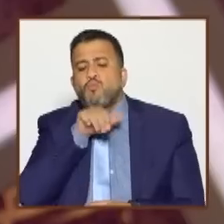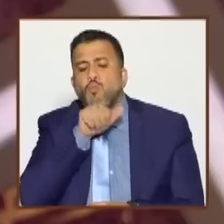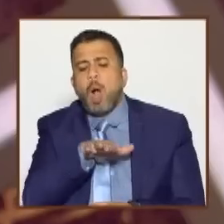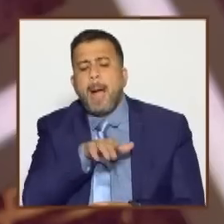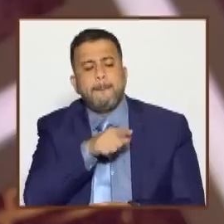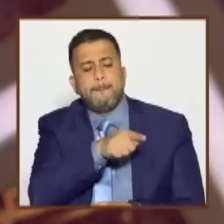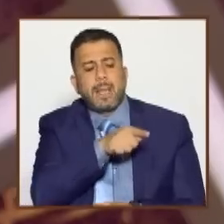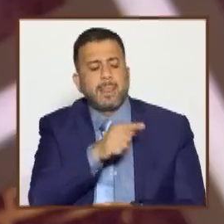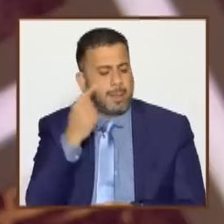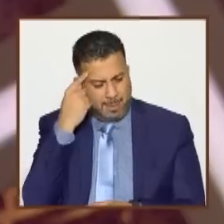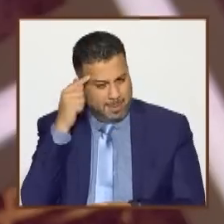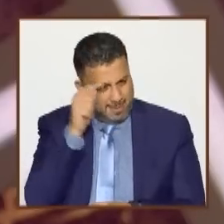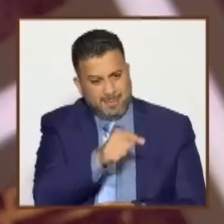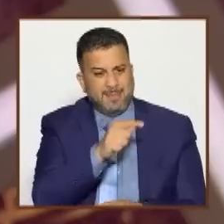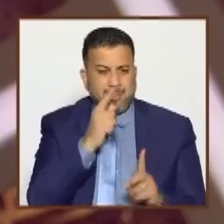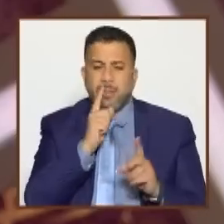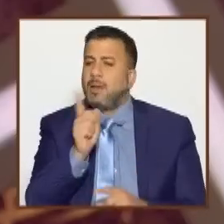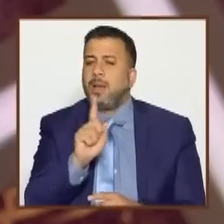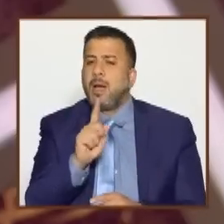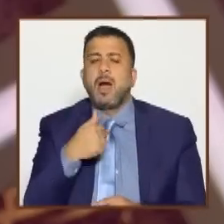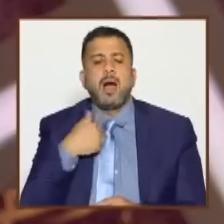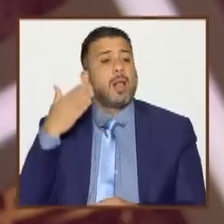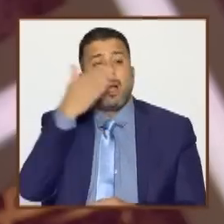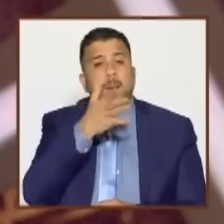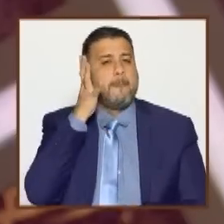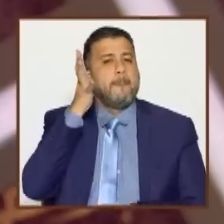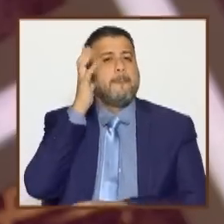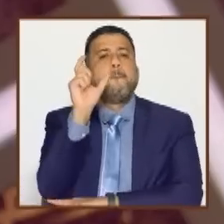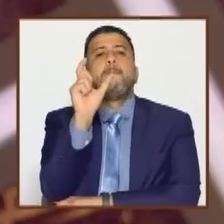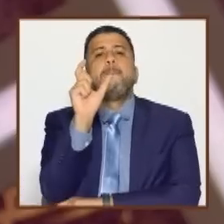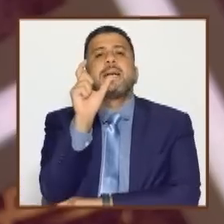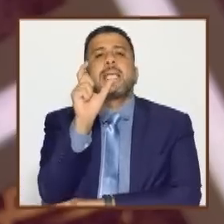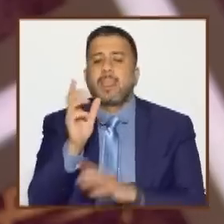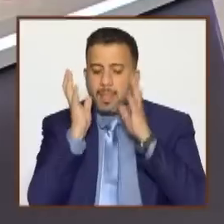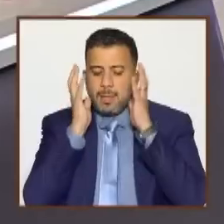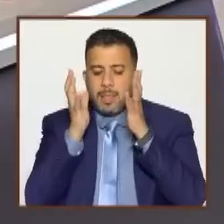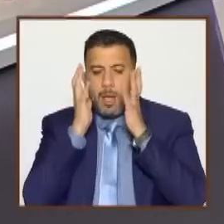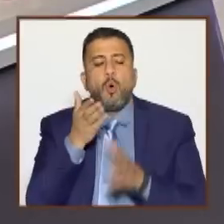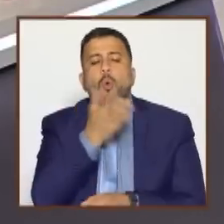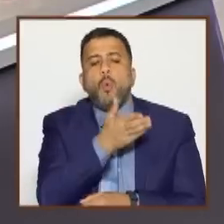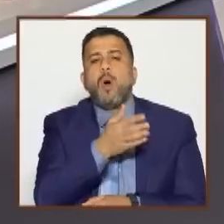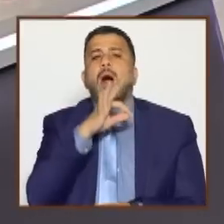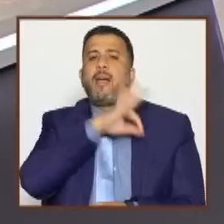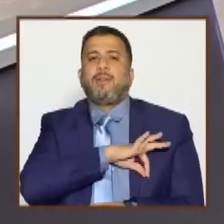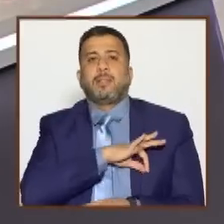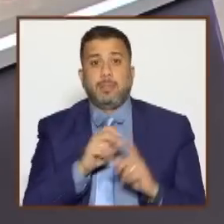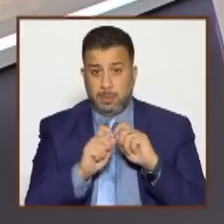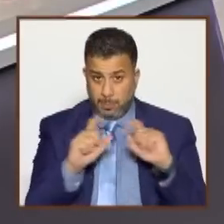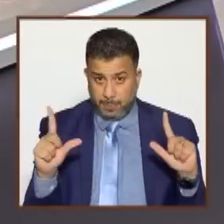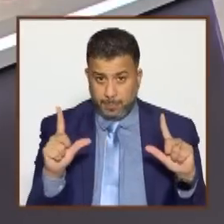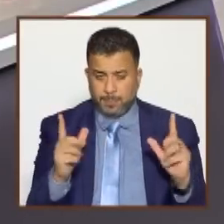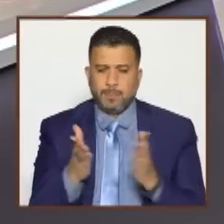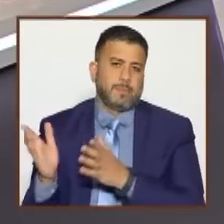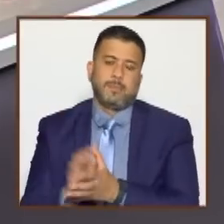لزيارة مسجد النبي صلى الله عليه وسلم. تفضل أبو خالد. السلام عليكم شيخ.